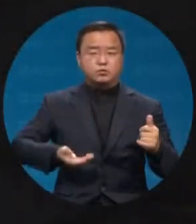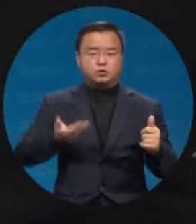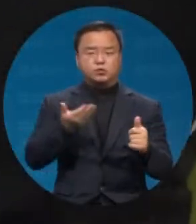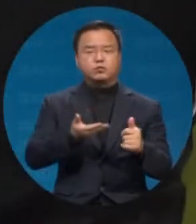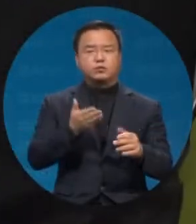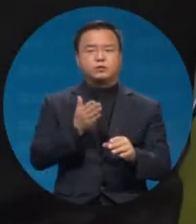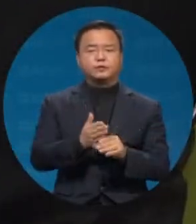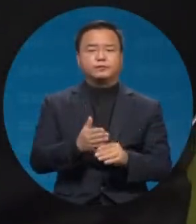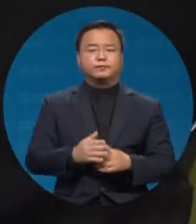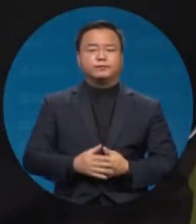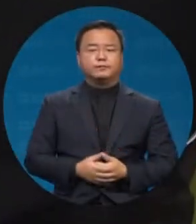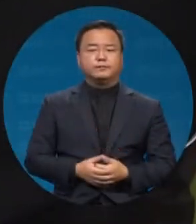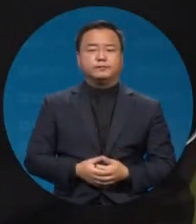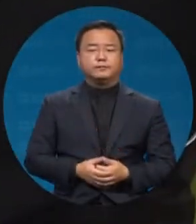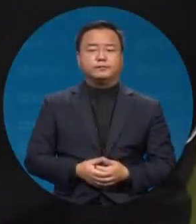ebs 뉴스 박광정